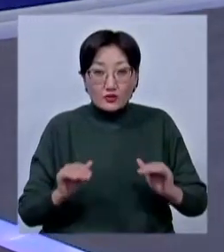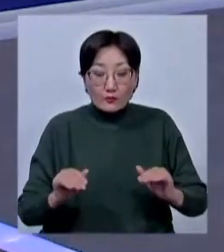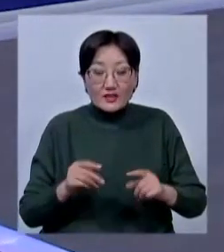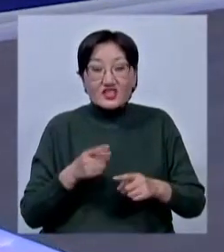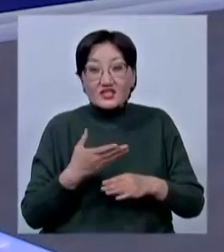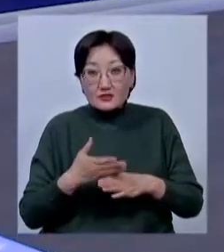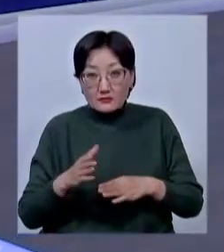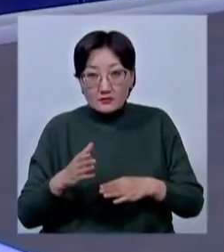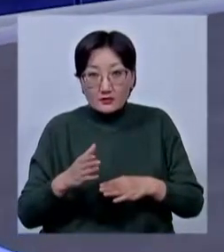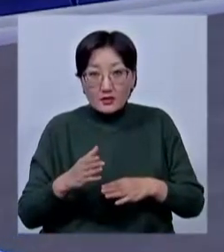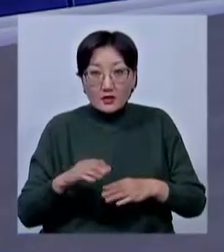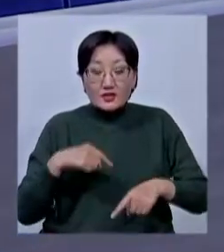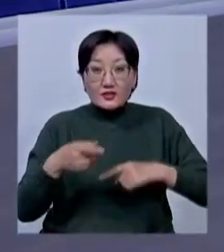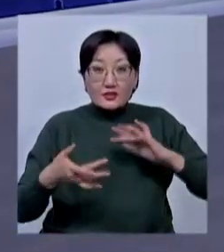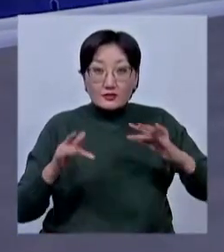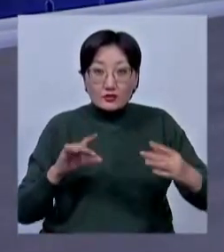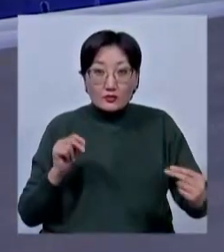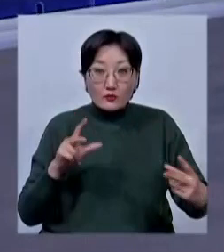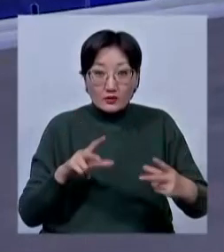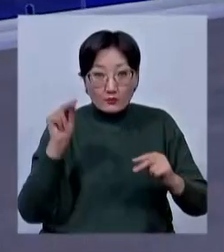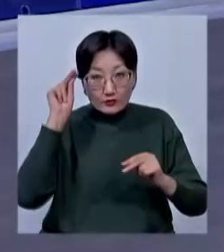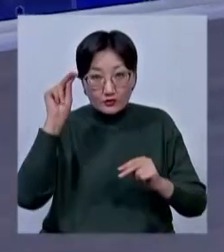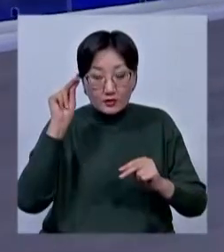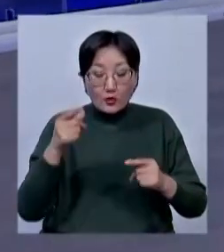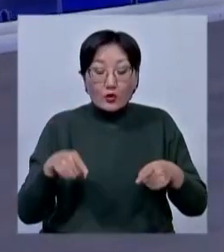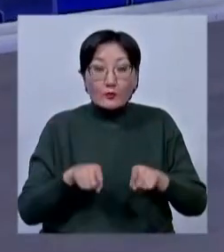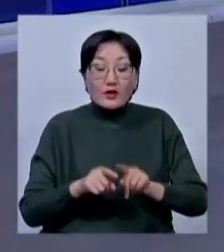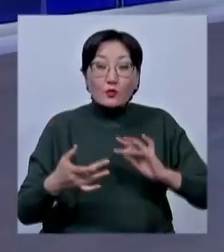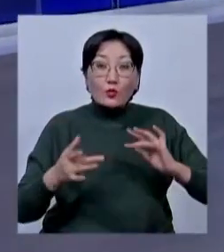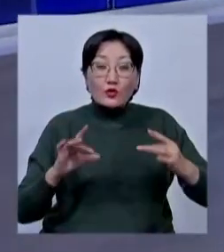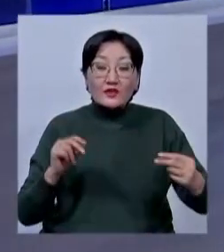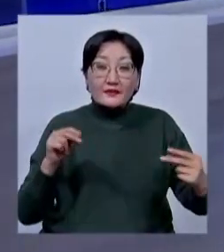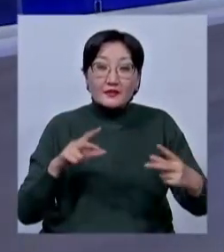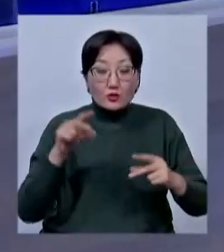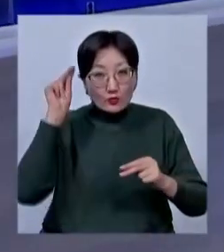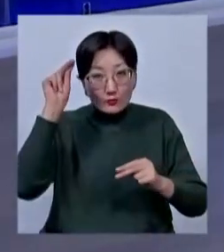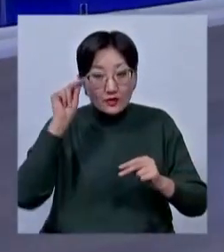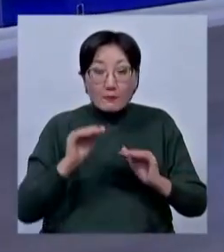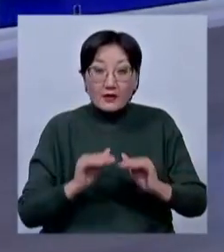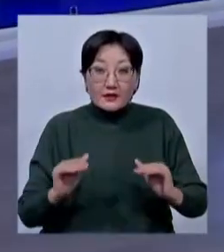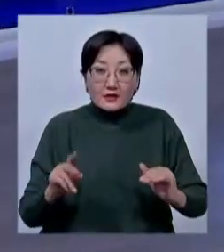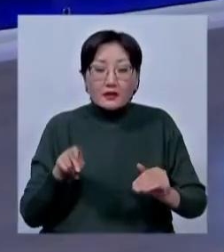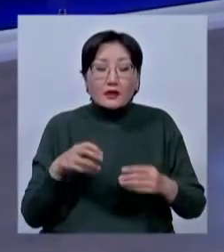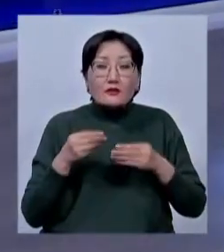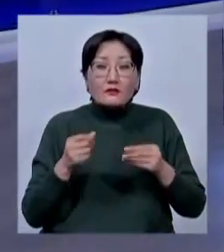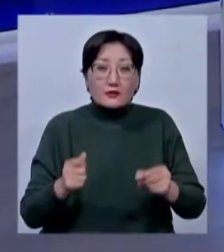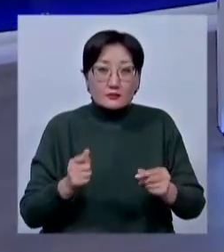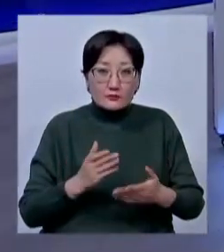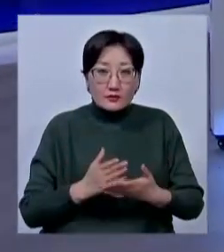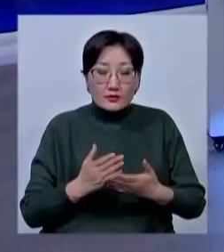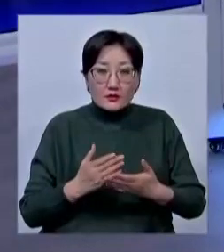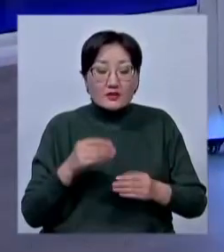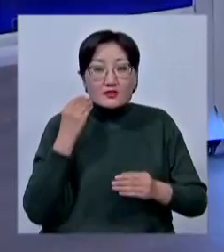бөлігі қашықтан оқып жатыр. Енді осы онлайн оқу білімгерлерге қалай әсер етті?